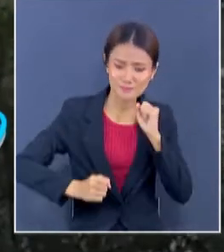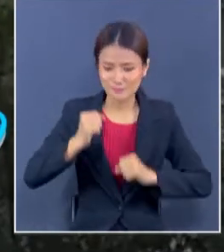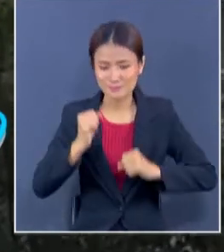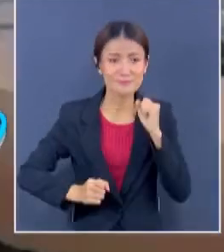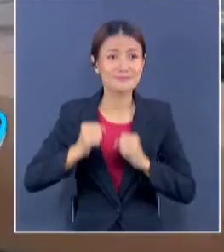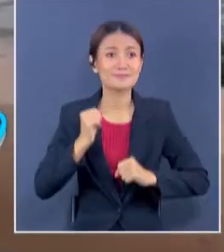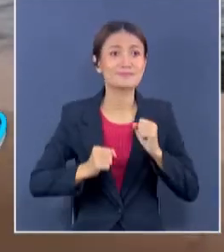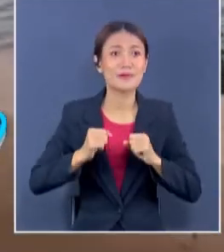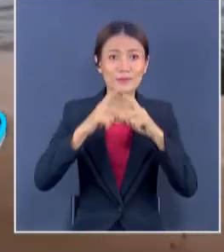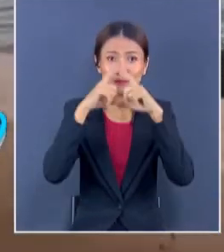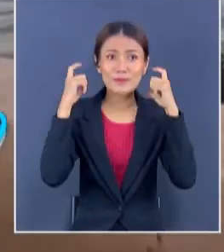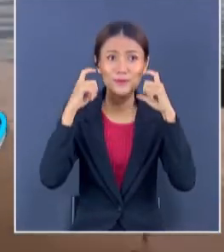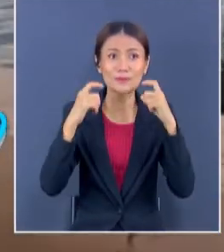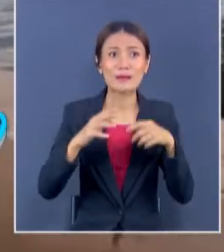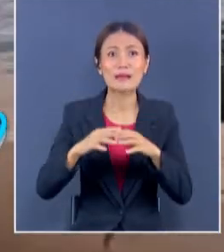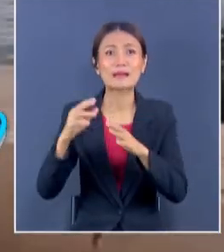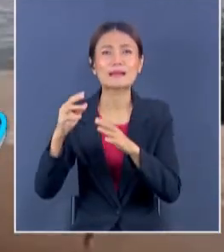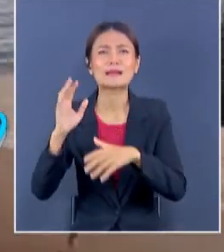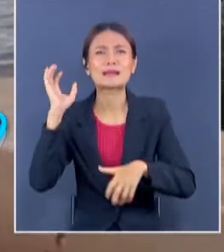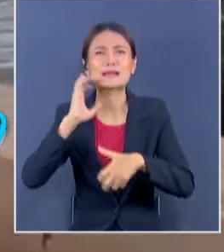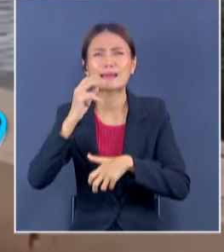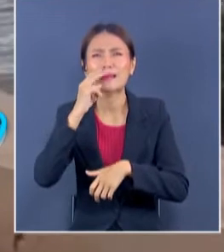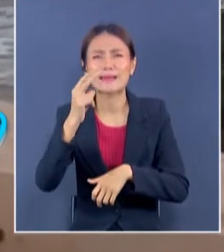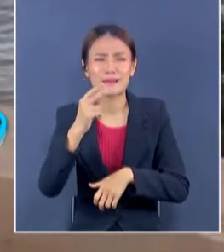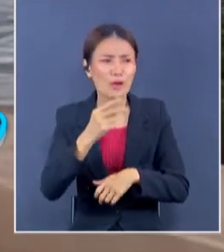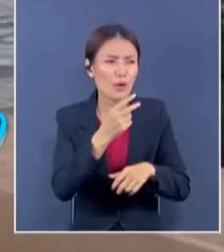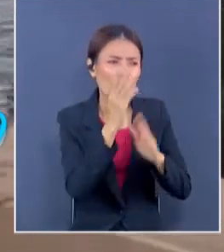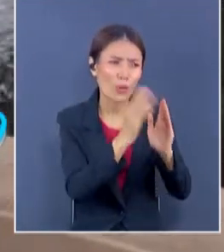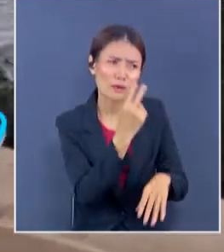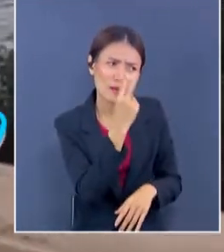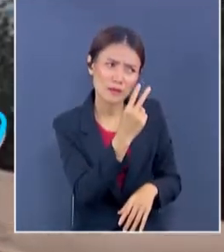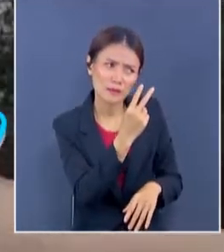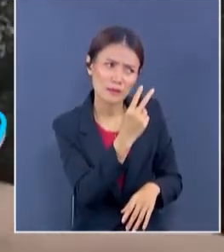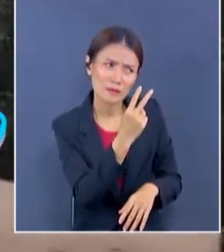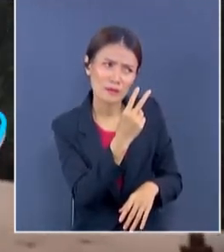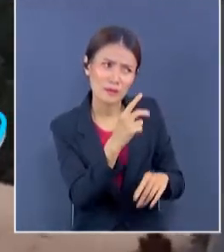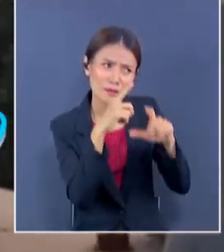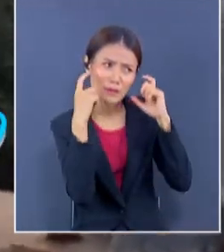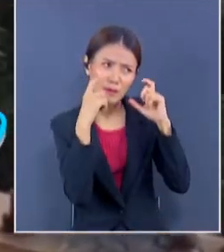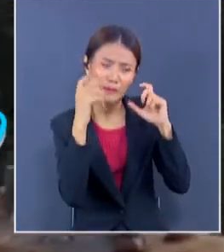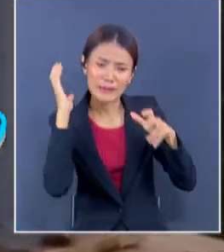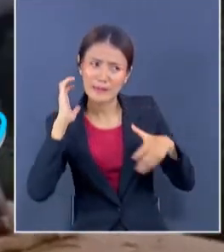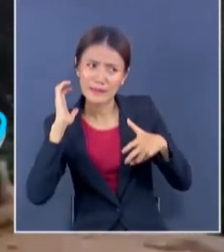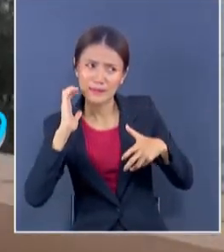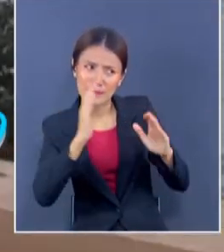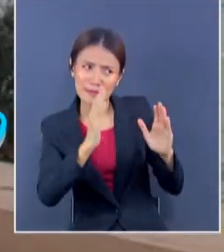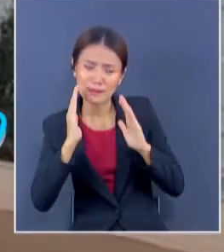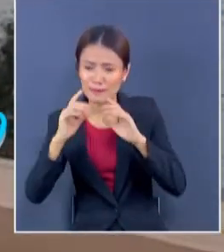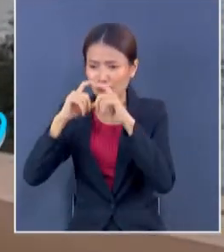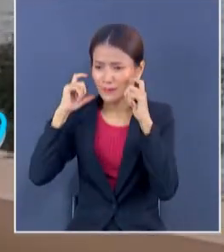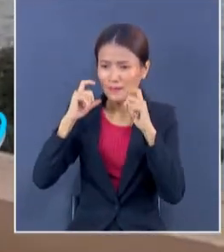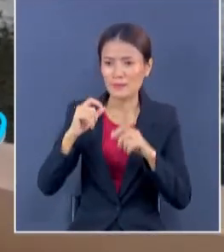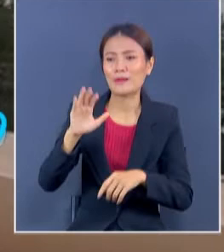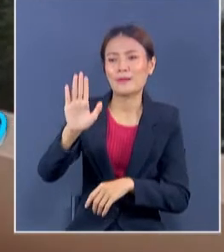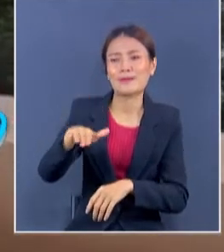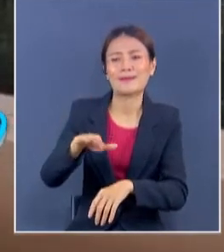ครับ แล้วเขาไปเจอแมสเอามาใส่อย่างเงี้ย จ่อลูกตอนนี้นอกอาคารเขาผ่อนคลายแล้ ว ลูกไม่ต้องสวมก็ได้ตามอั